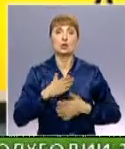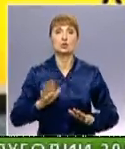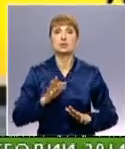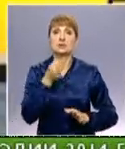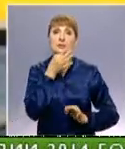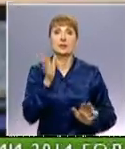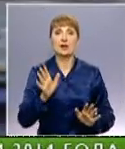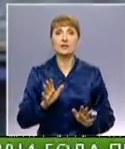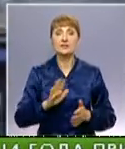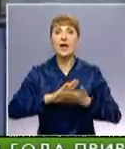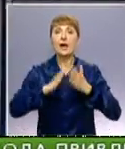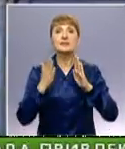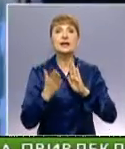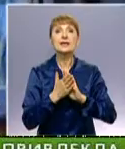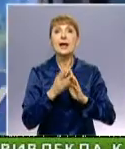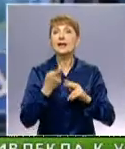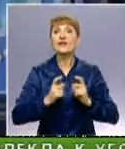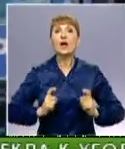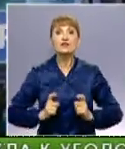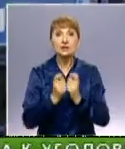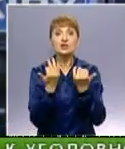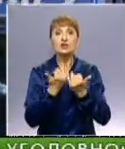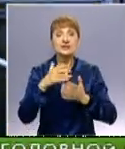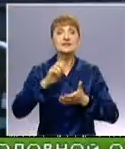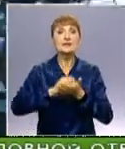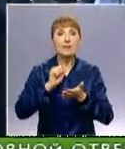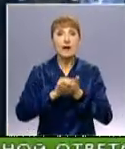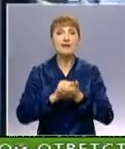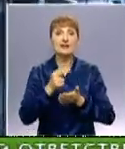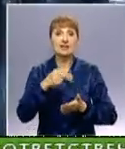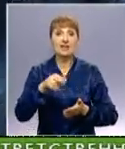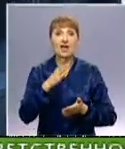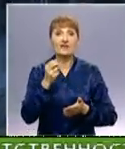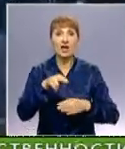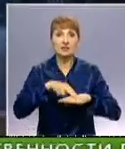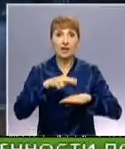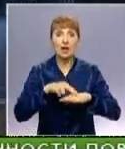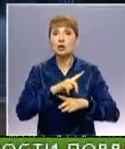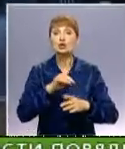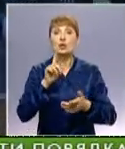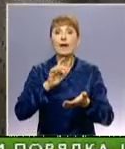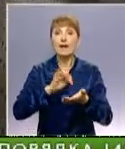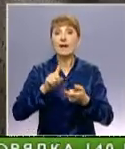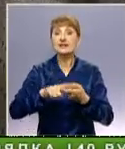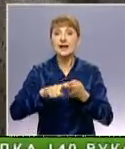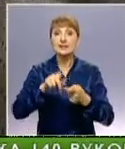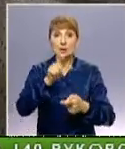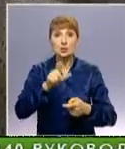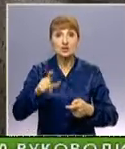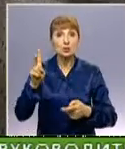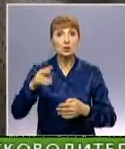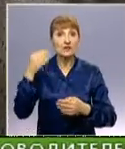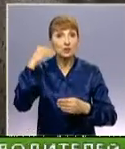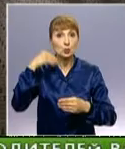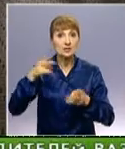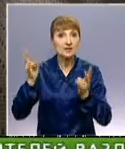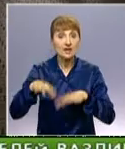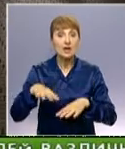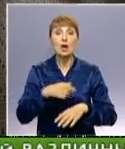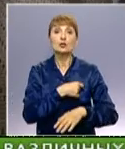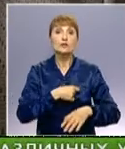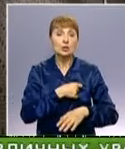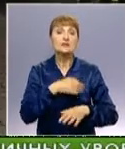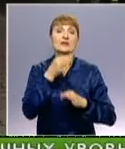устраивает. Обстоятельствами этого конфликта сейчас занимаются в ДВД города. Что касается туристов, застрявших в Бодруме, то в турагентстве заверили,